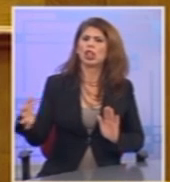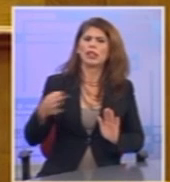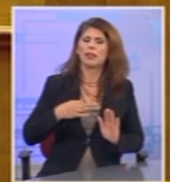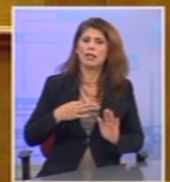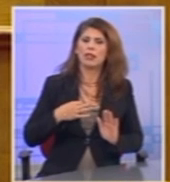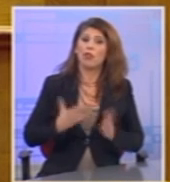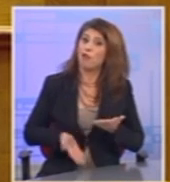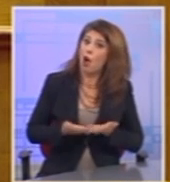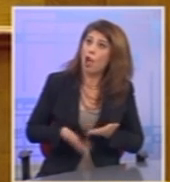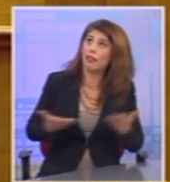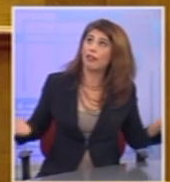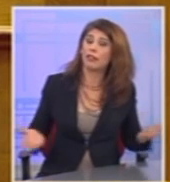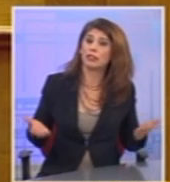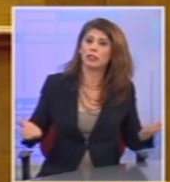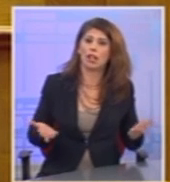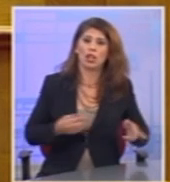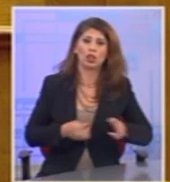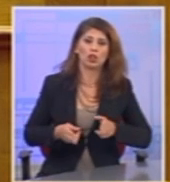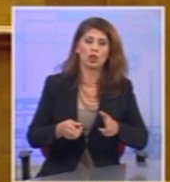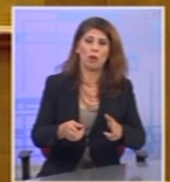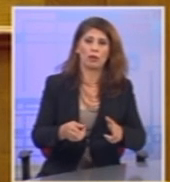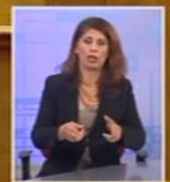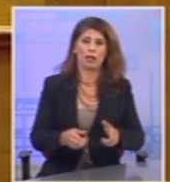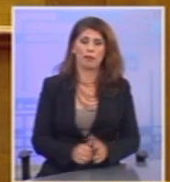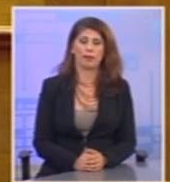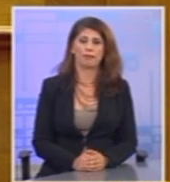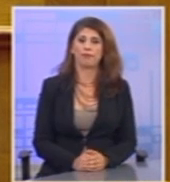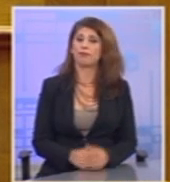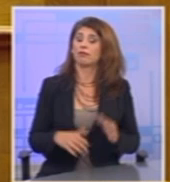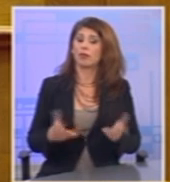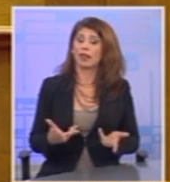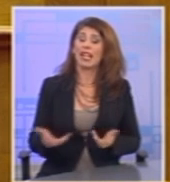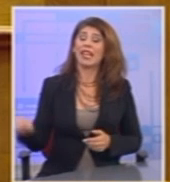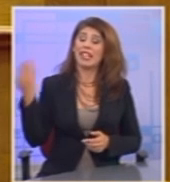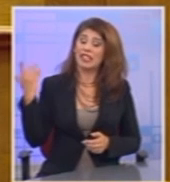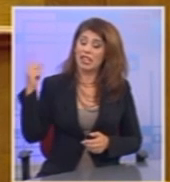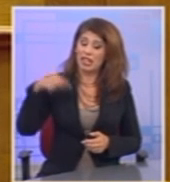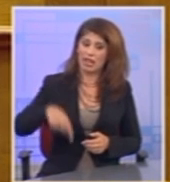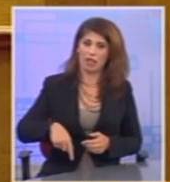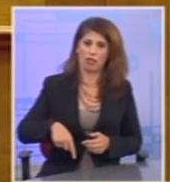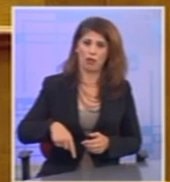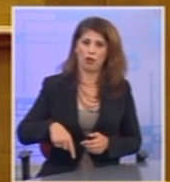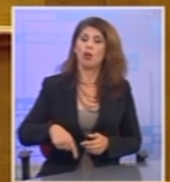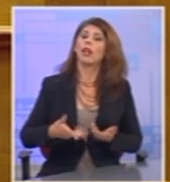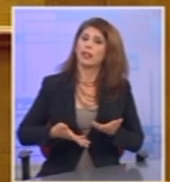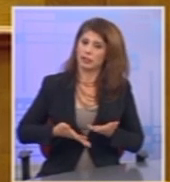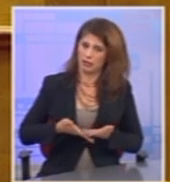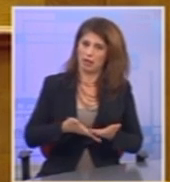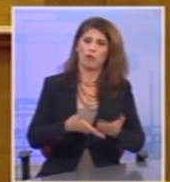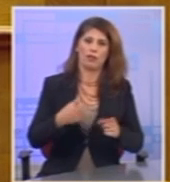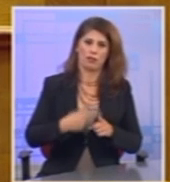βοηθήστε. Το ποτάμι ήταν και είναι εδώ για να βοηθήσει τη